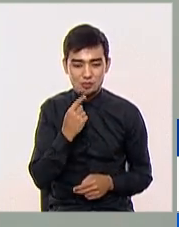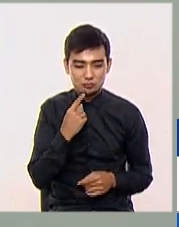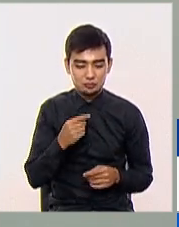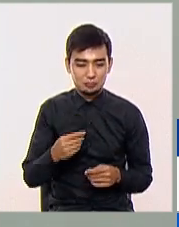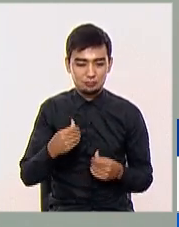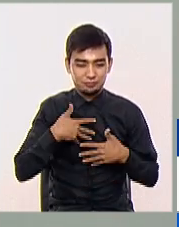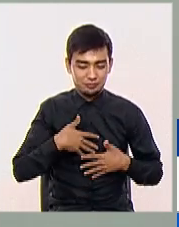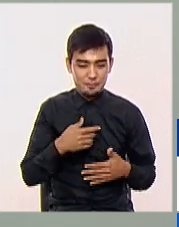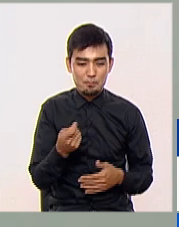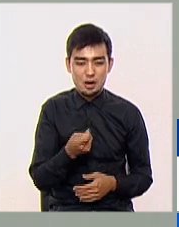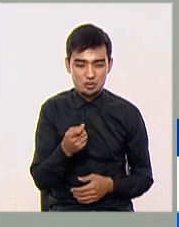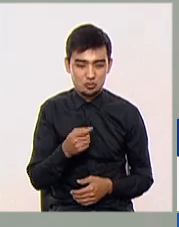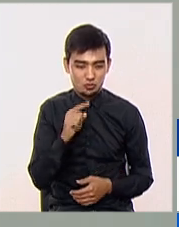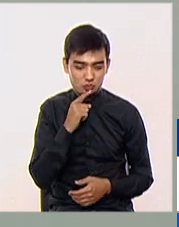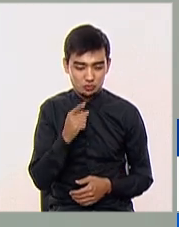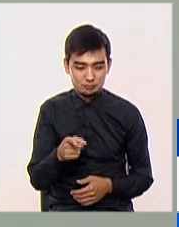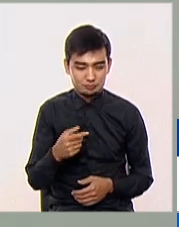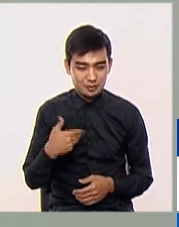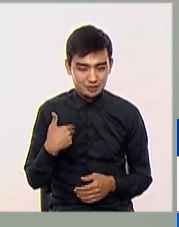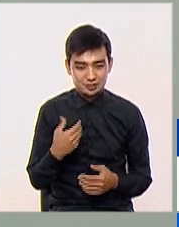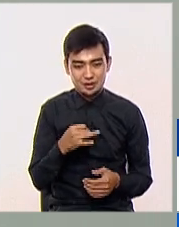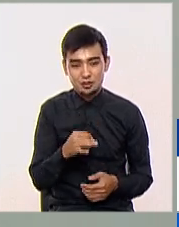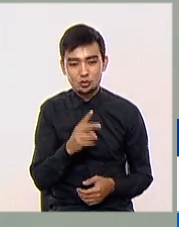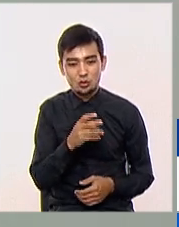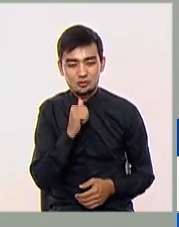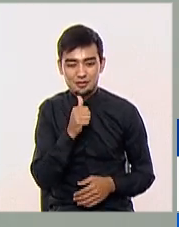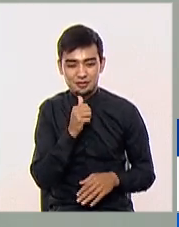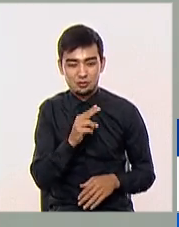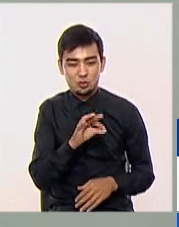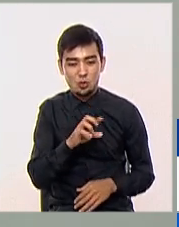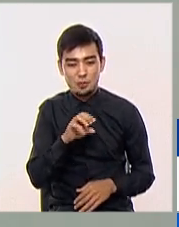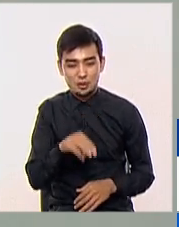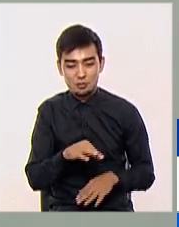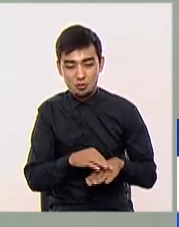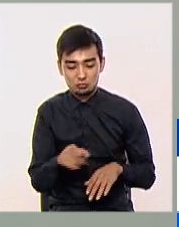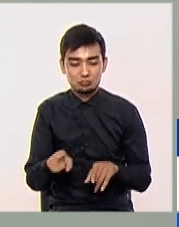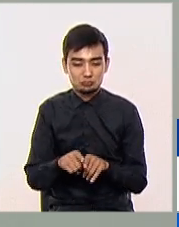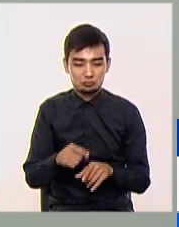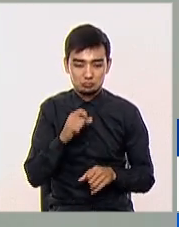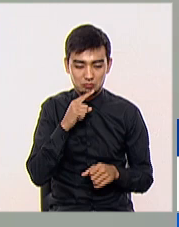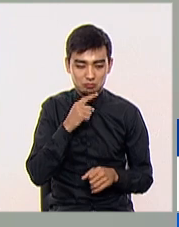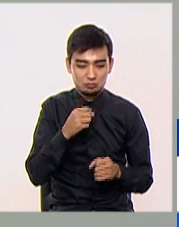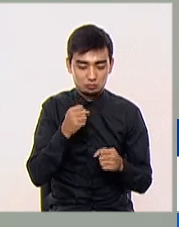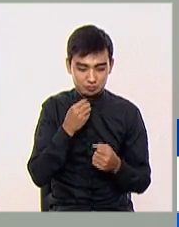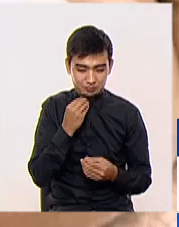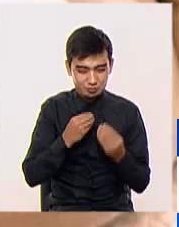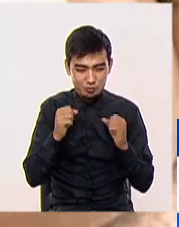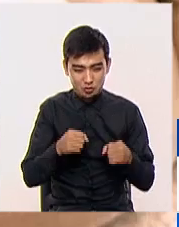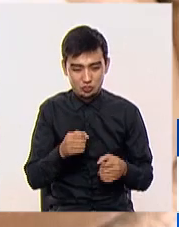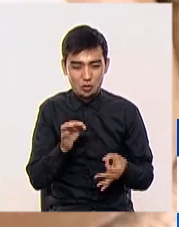сироп разрешен даже тем людям, кто страдает сахарным диабетом. Но в нормальном